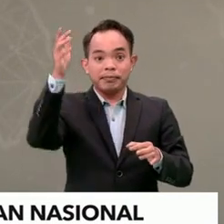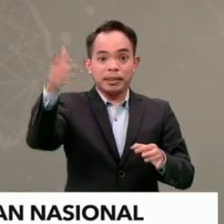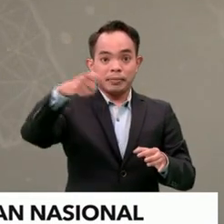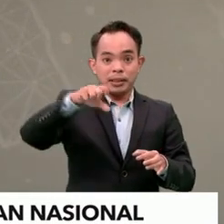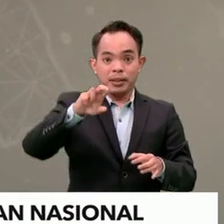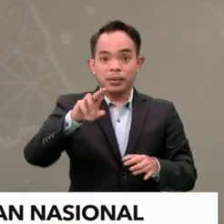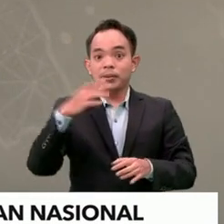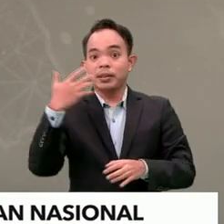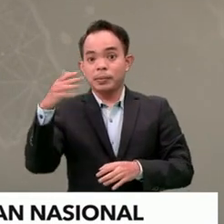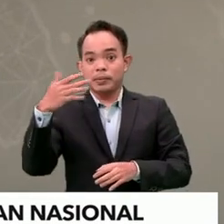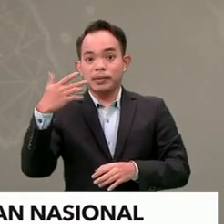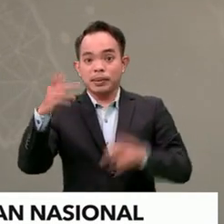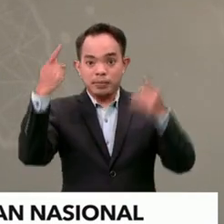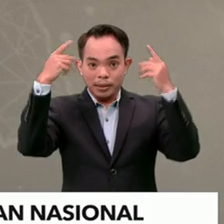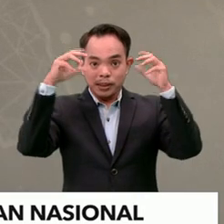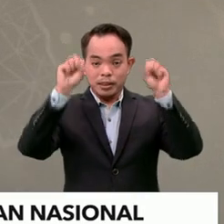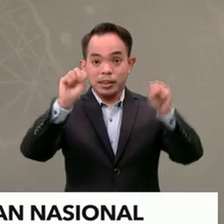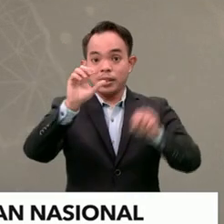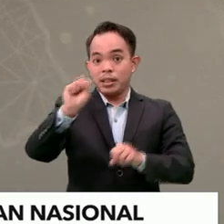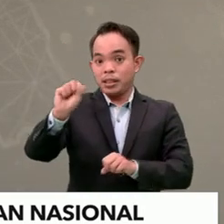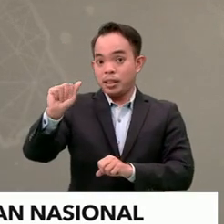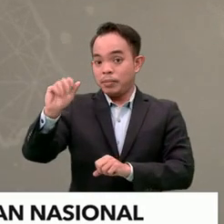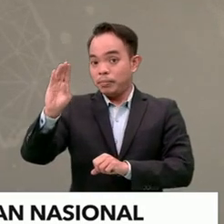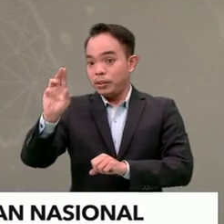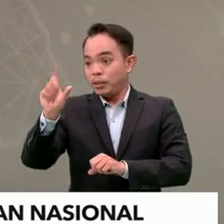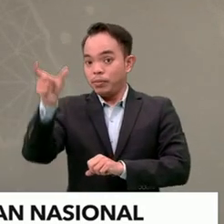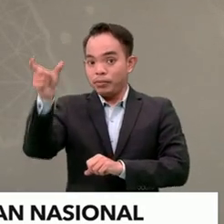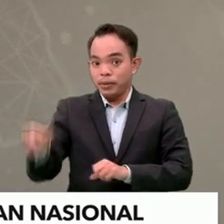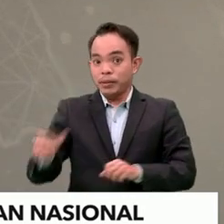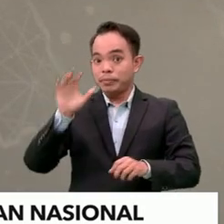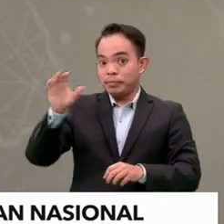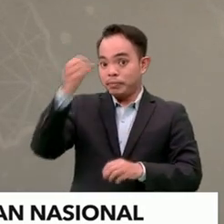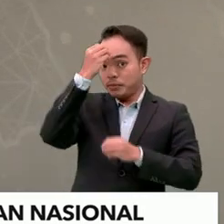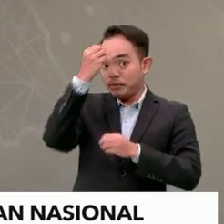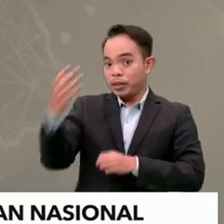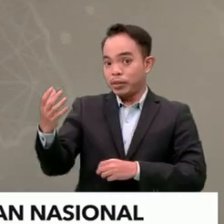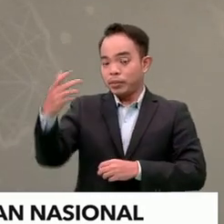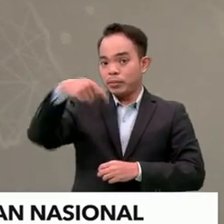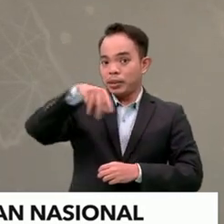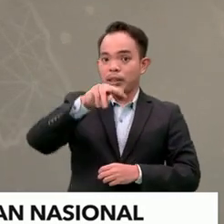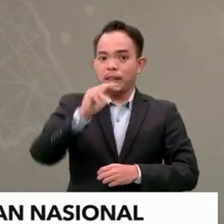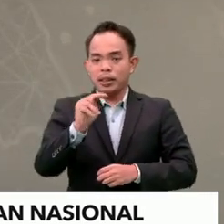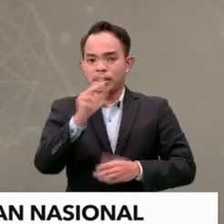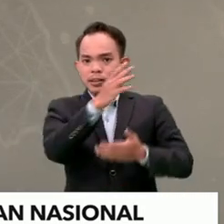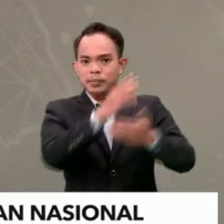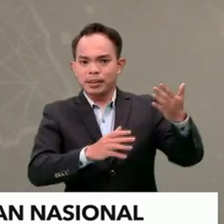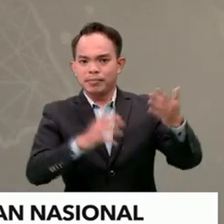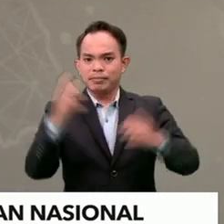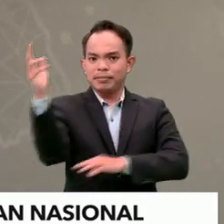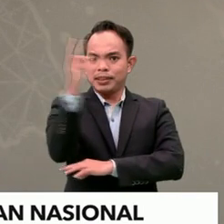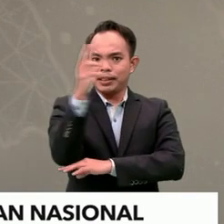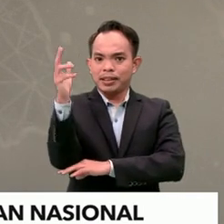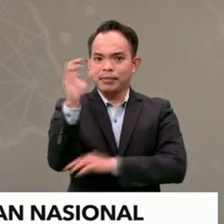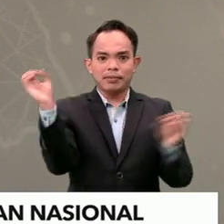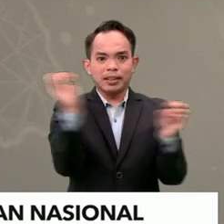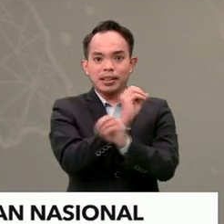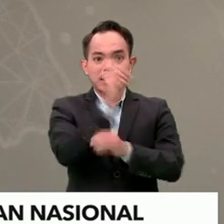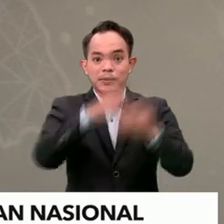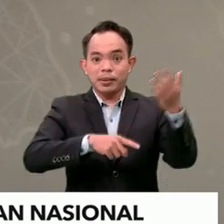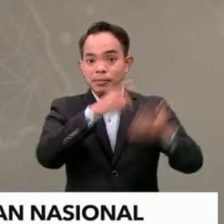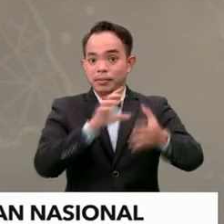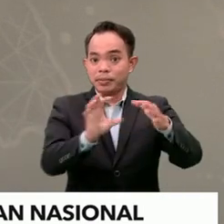Pyar yuk 15 menurut presidennya Mohamad sabu menyatakan petani itu berikut tanpa ikatan nasional adalah sebahagian daripada kerajaan tidak ada